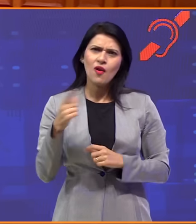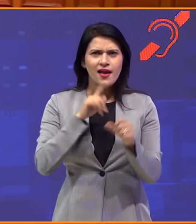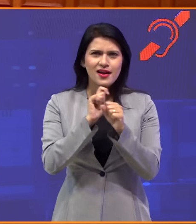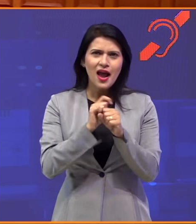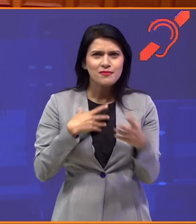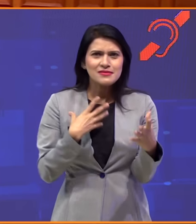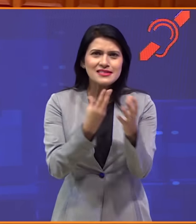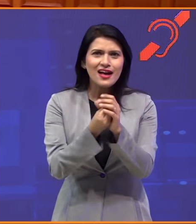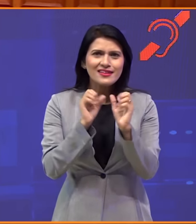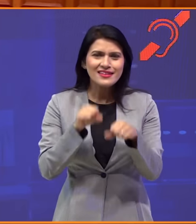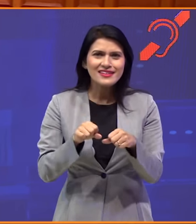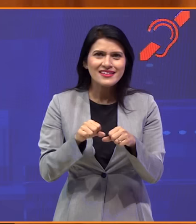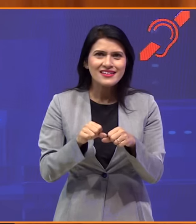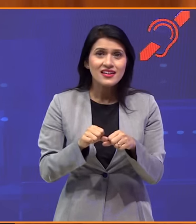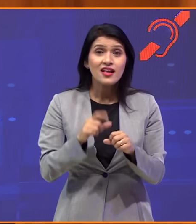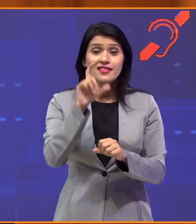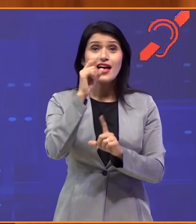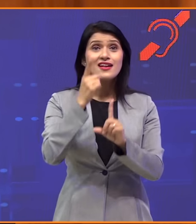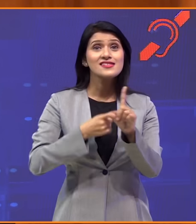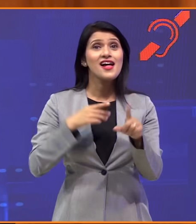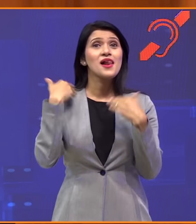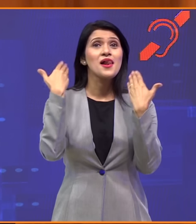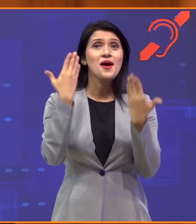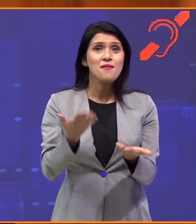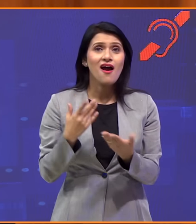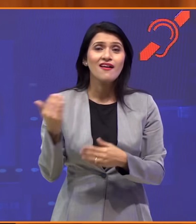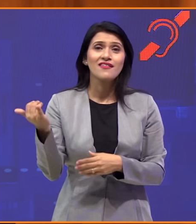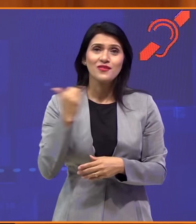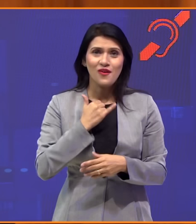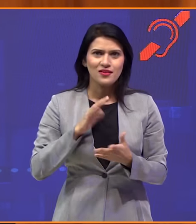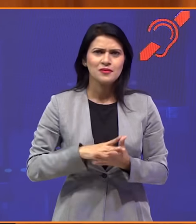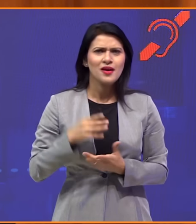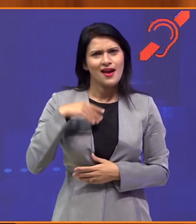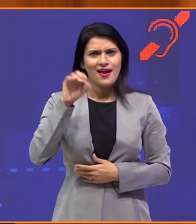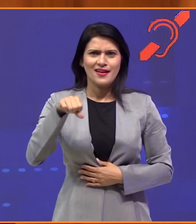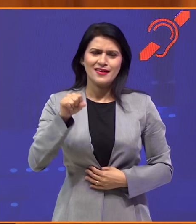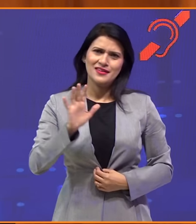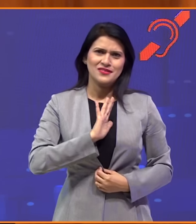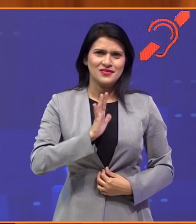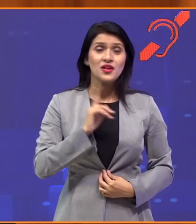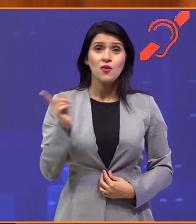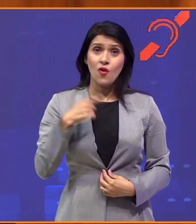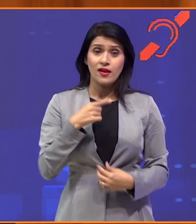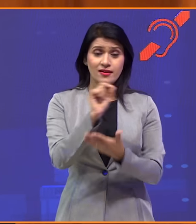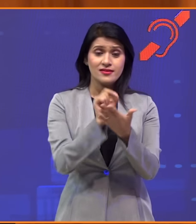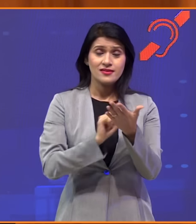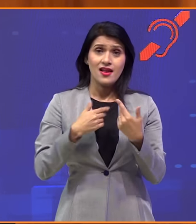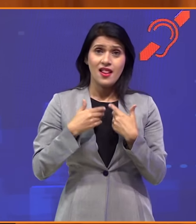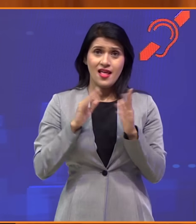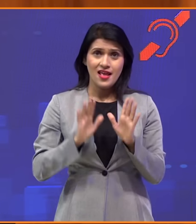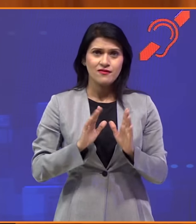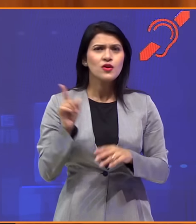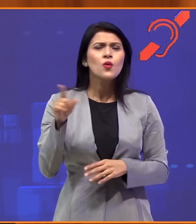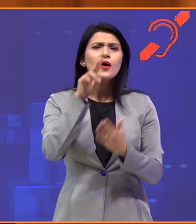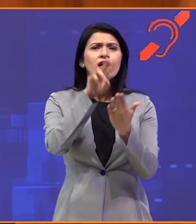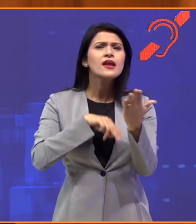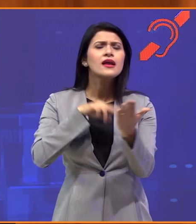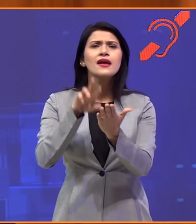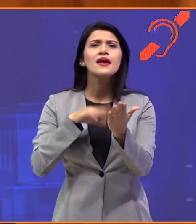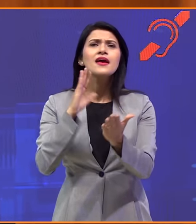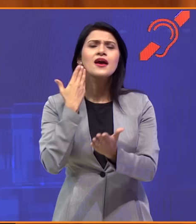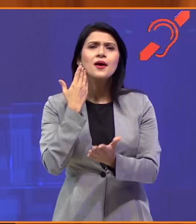करेंगे और वो भी 10 साल के बाद मैंने कहा क्यों नहीं तो मेरे पास एक स्क्रिप्ट है आप कब इसको पढ़ेंगे मैंने